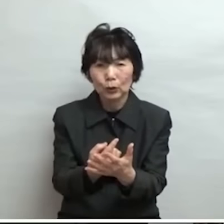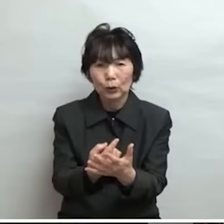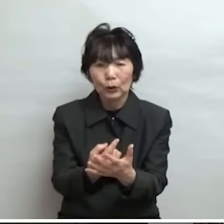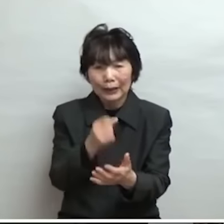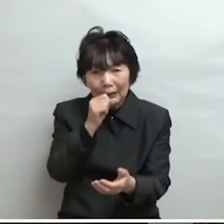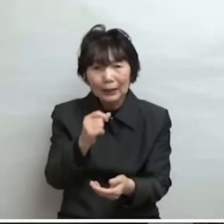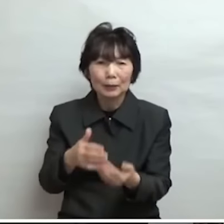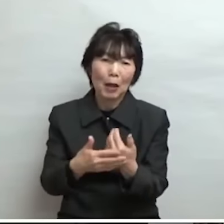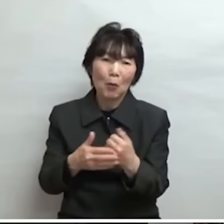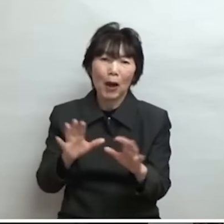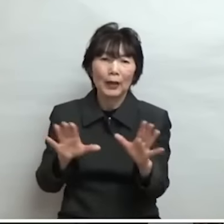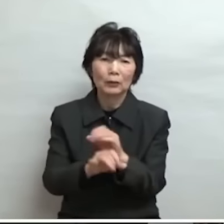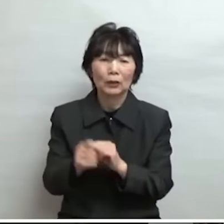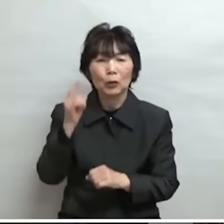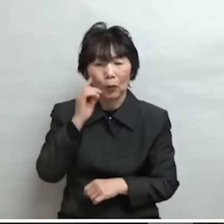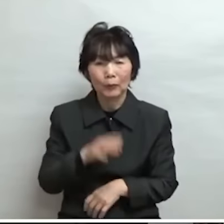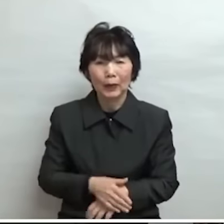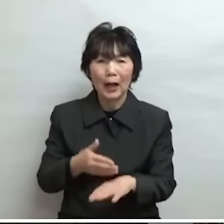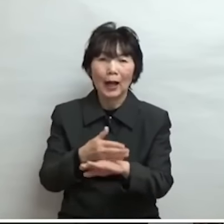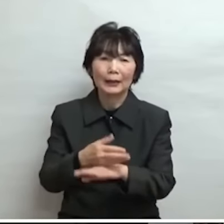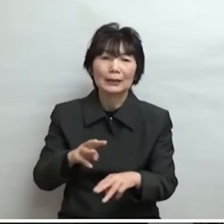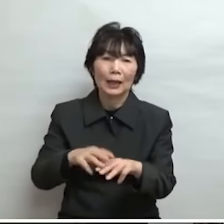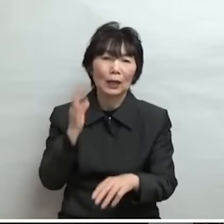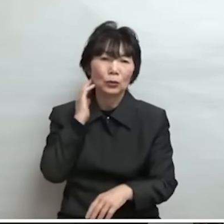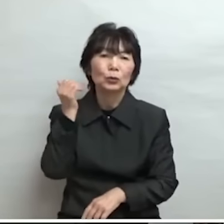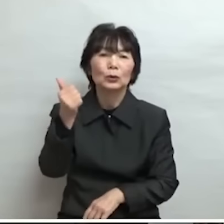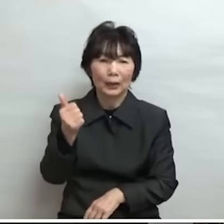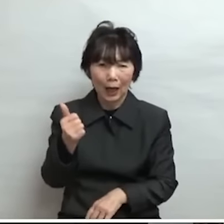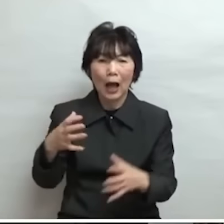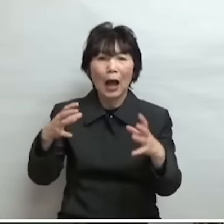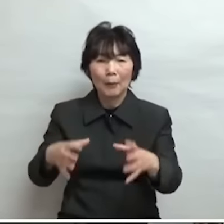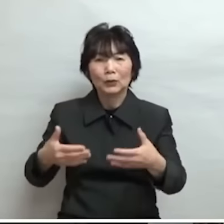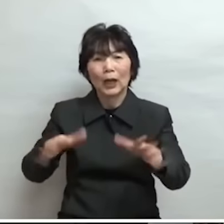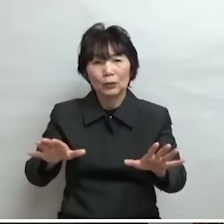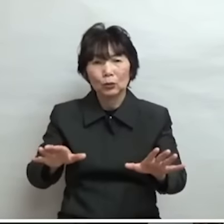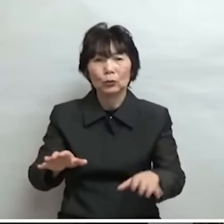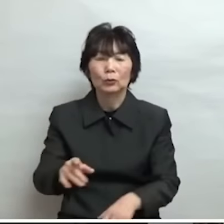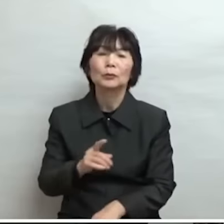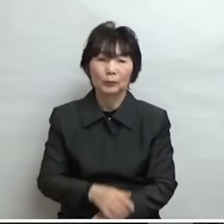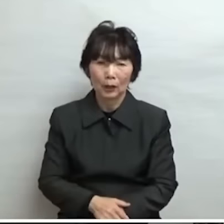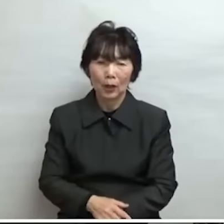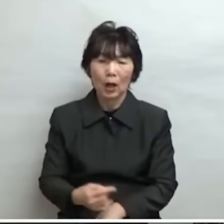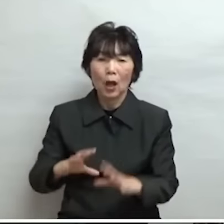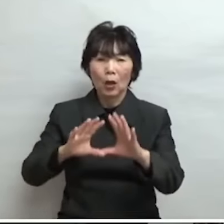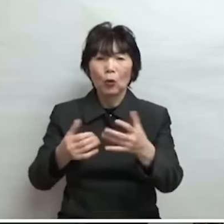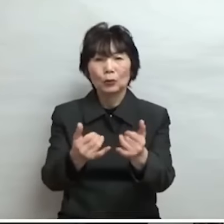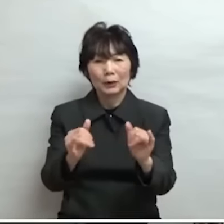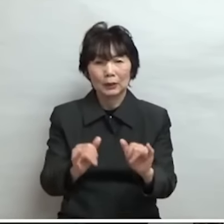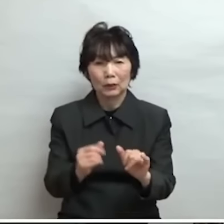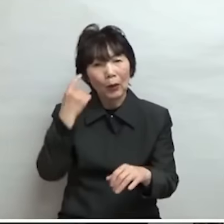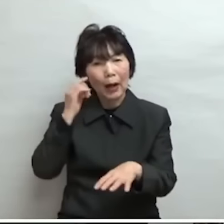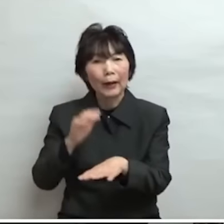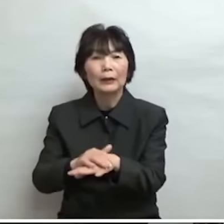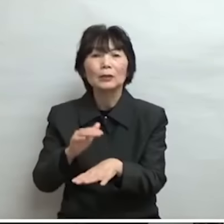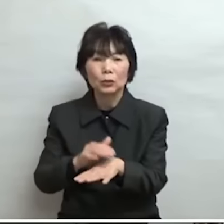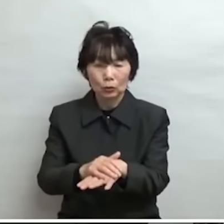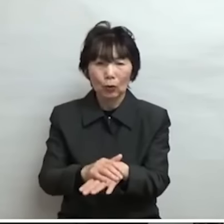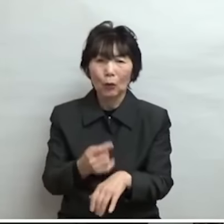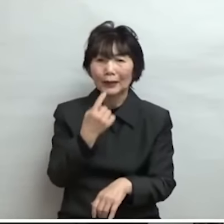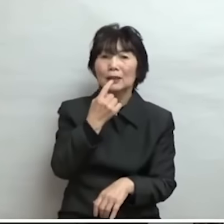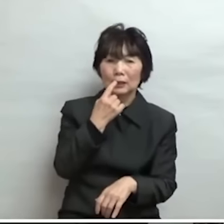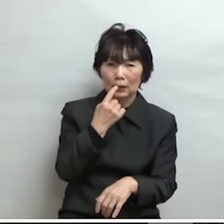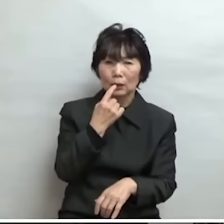ただ岸田総理が、まあ、率先されて派閥を解消されたと、まあ、これは国民の感情からいけば、特に私は今政界から